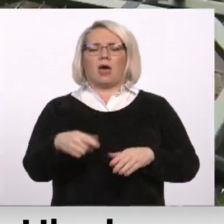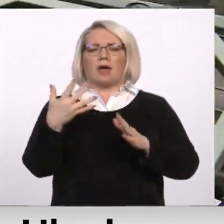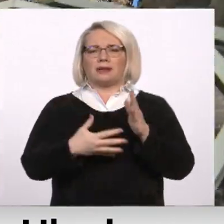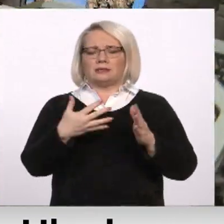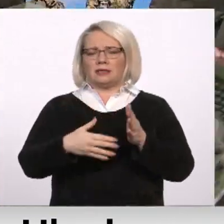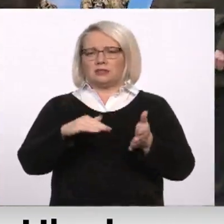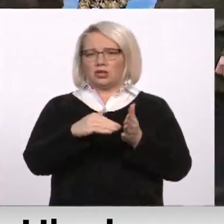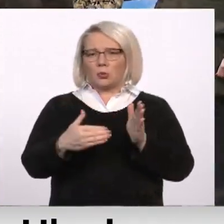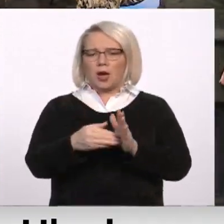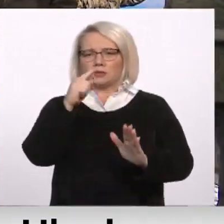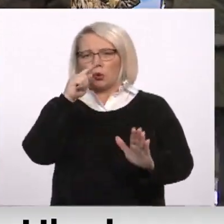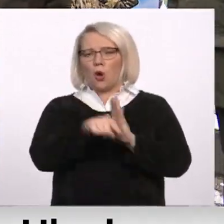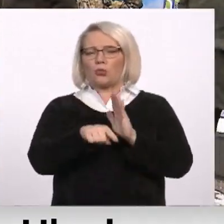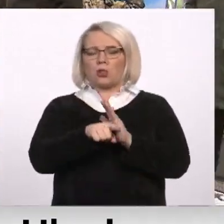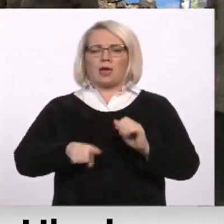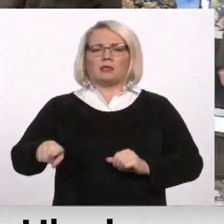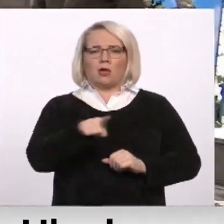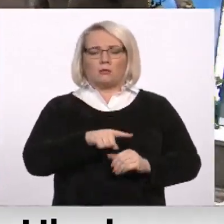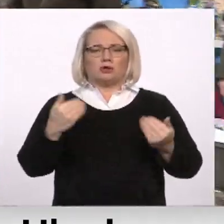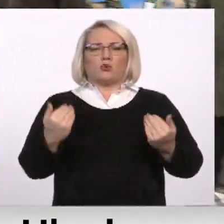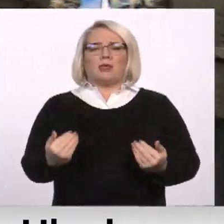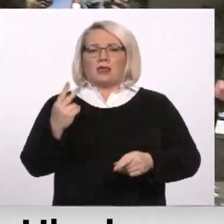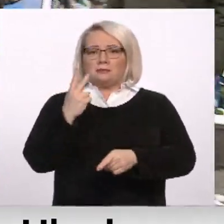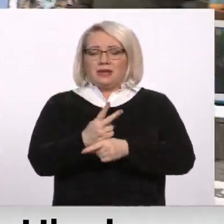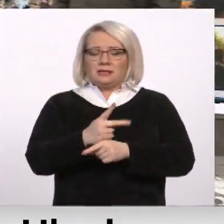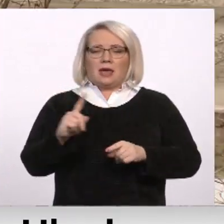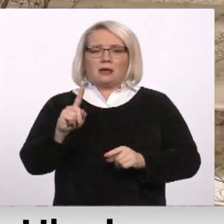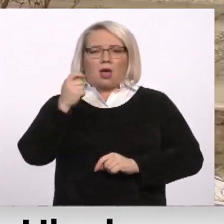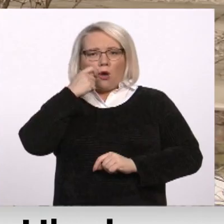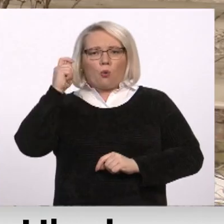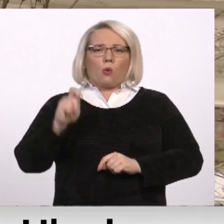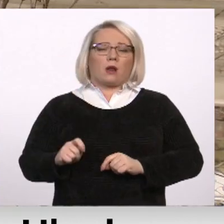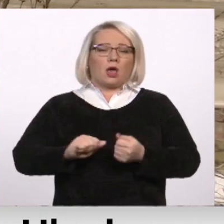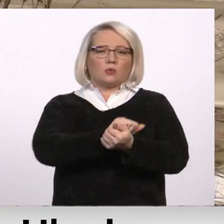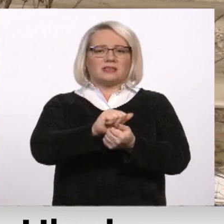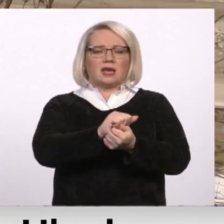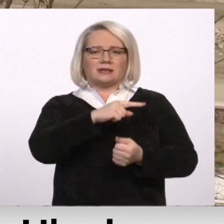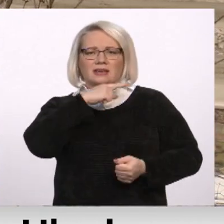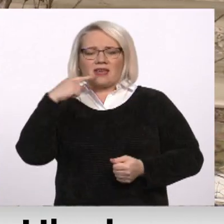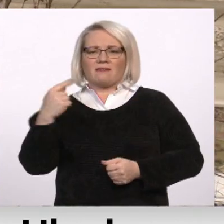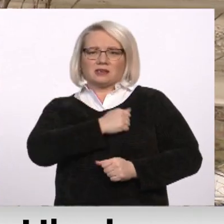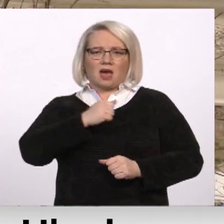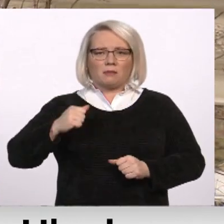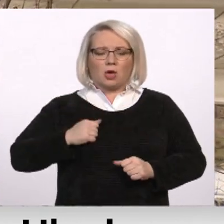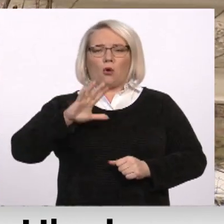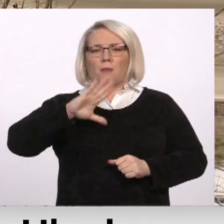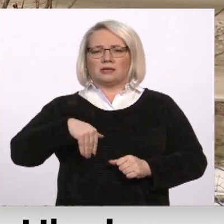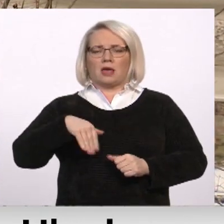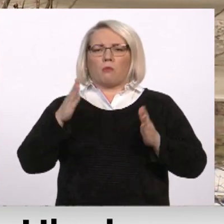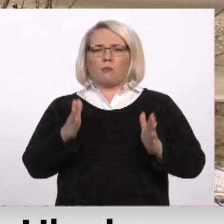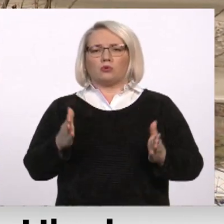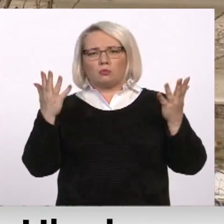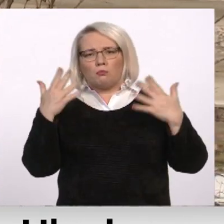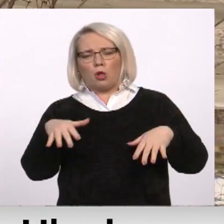kontrolēs savu tautu. Tāpēc šodienas misija ir ar Ukrainas armijas spēkiem iznīcināt Krievijas agresoru armiju un pēc tam sekos